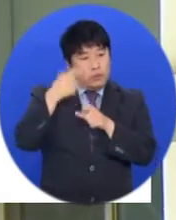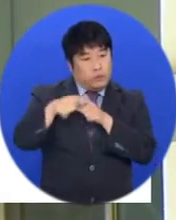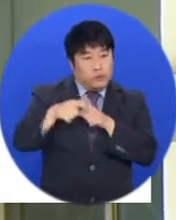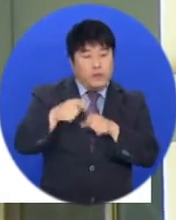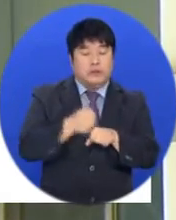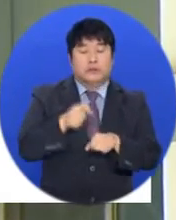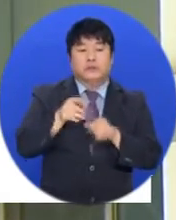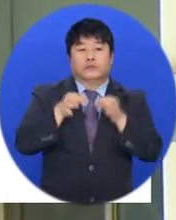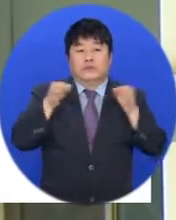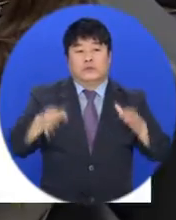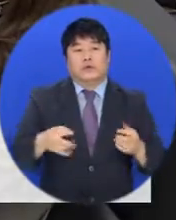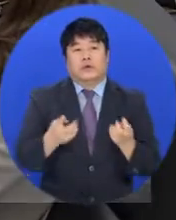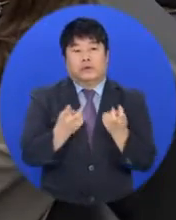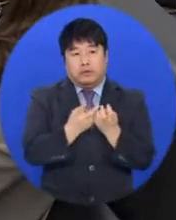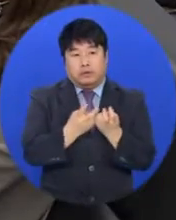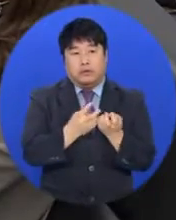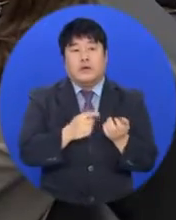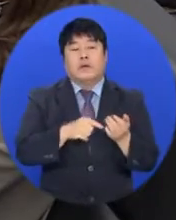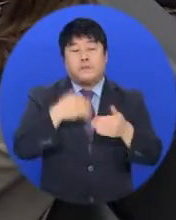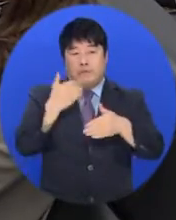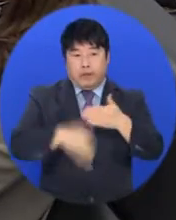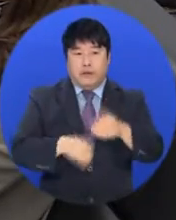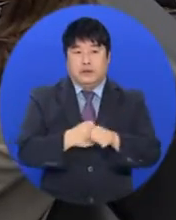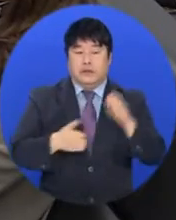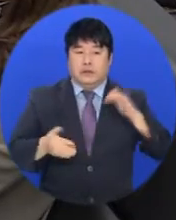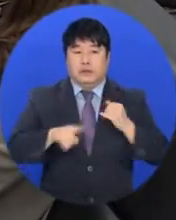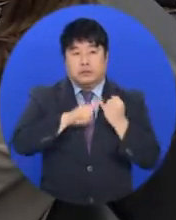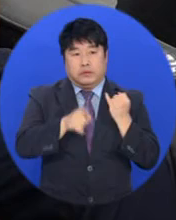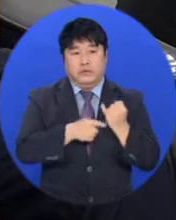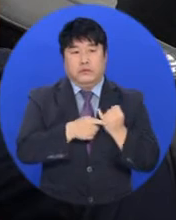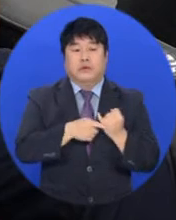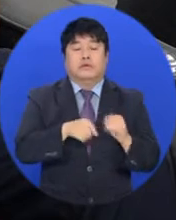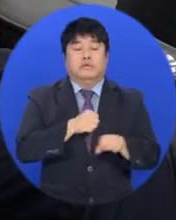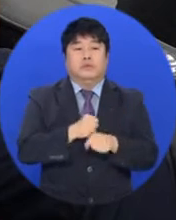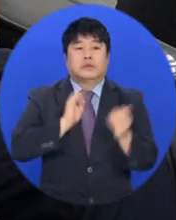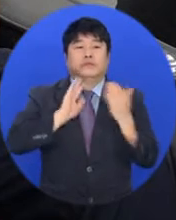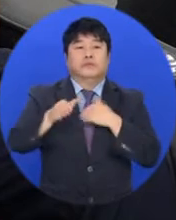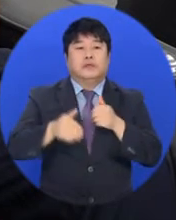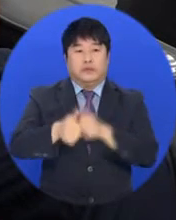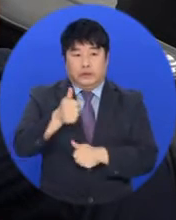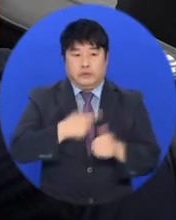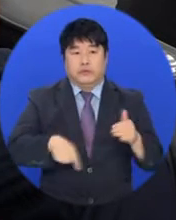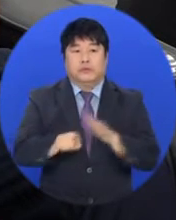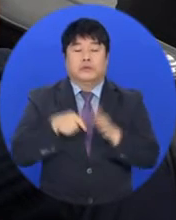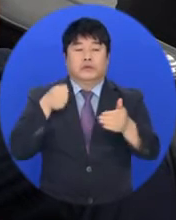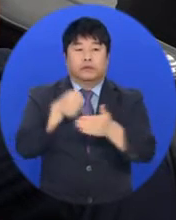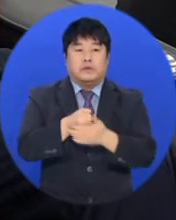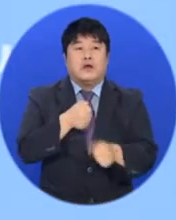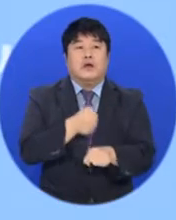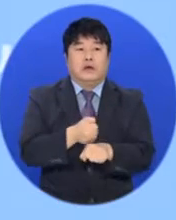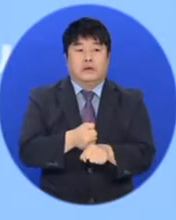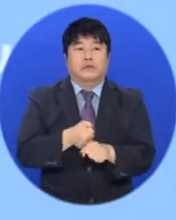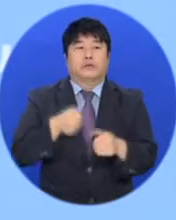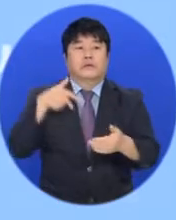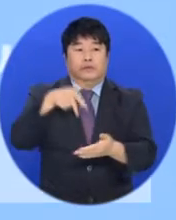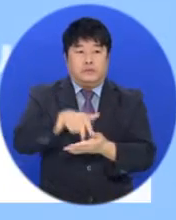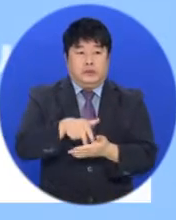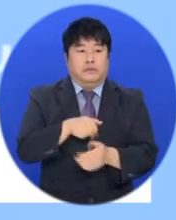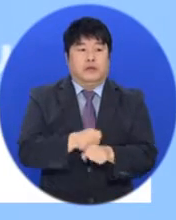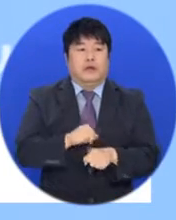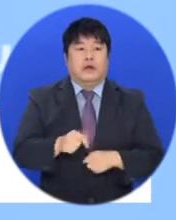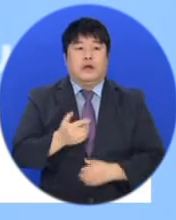고민했다며 그동안 대책에 빠져있던 학생과 임신부 등 미래 세대를 위해 지원하기로 결정했다는 입장입니다. 여기